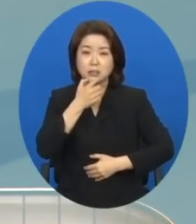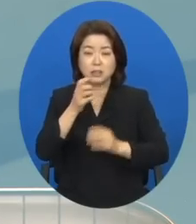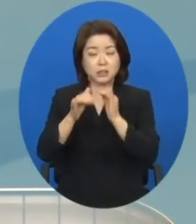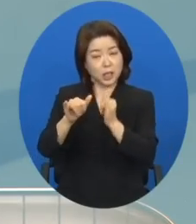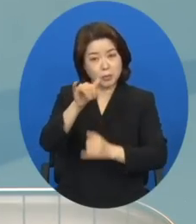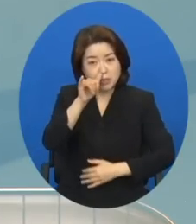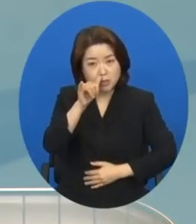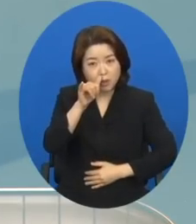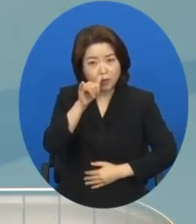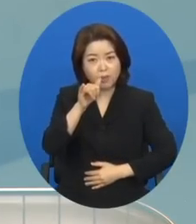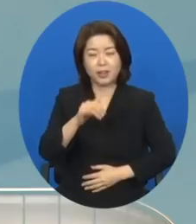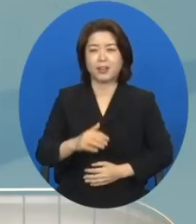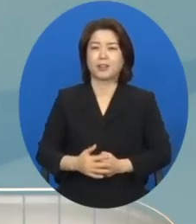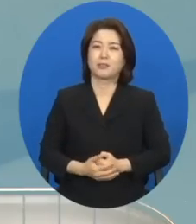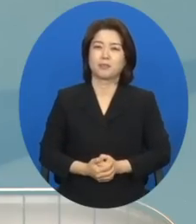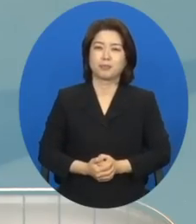계세요.